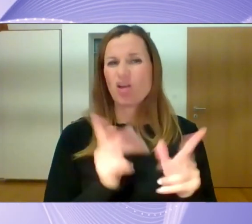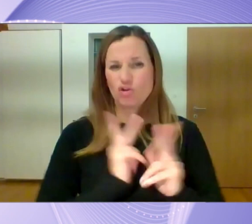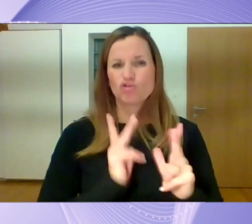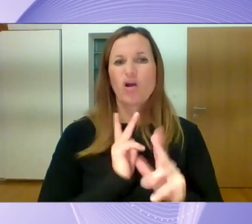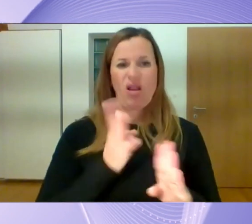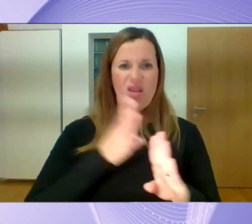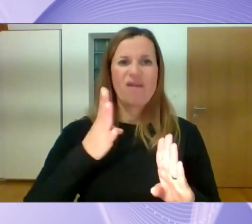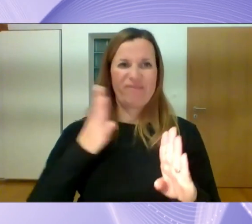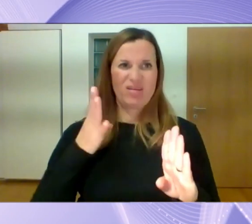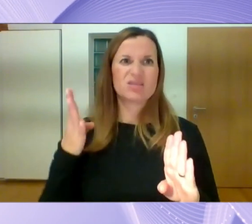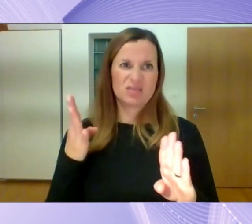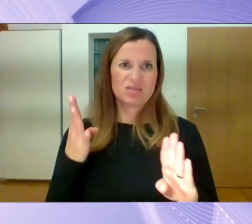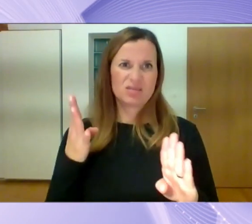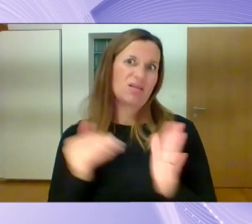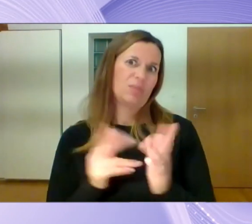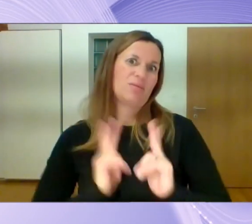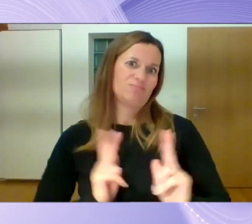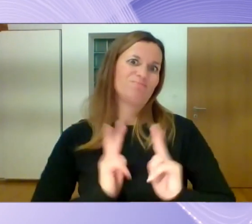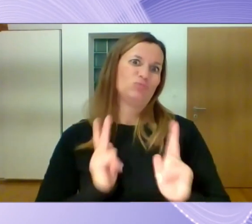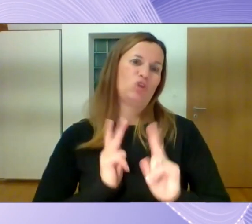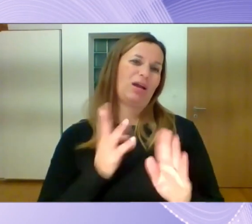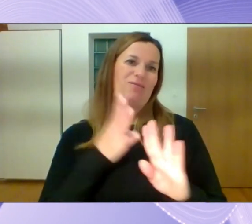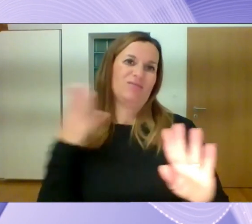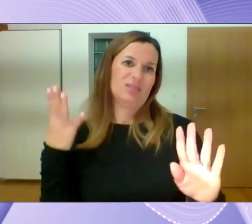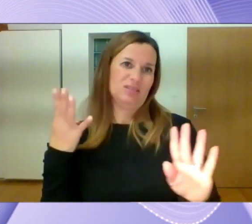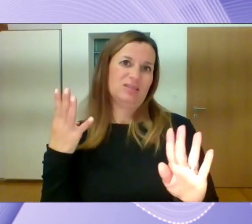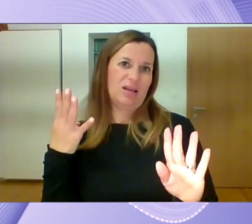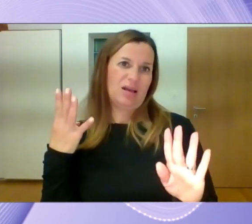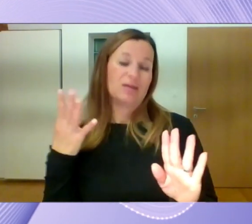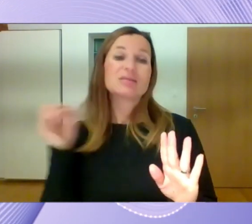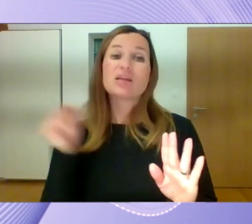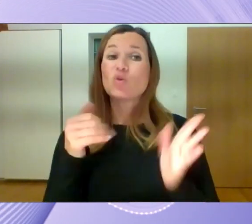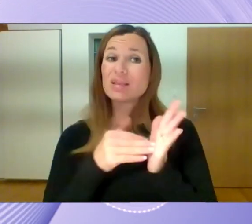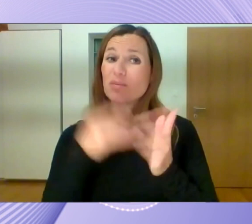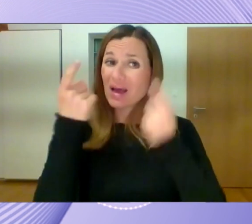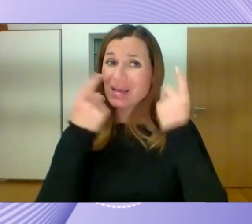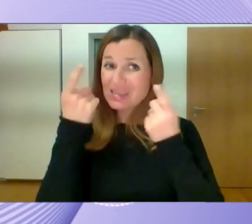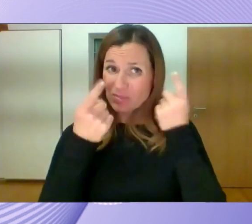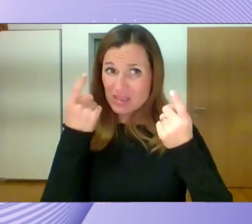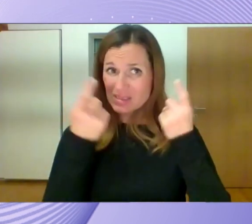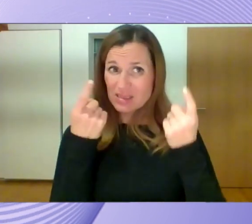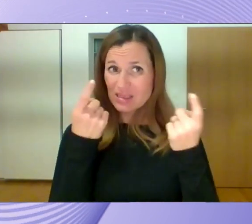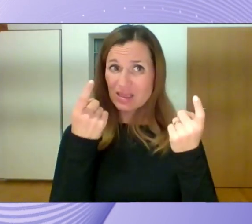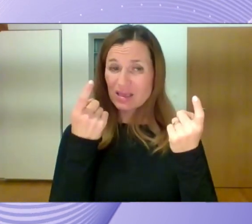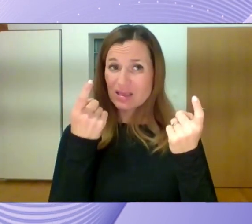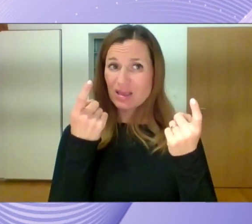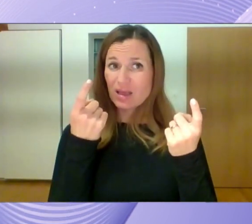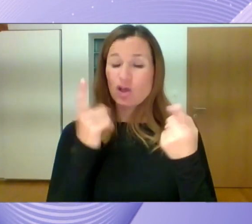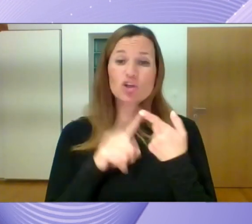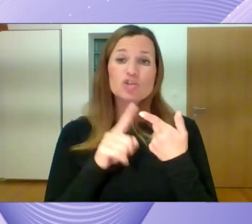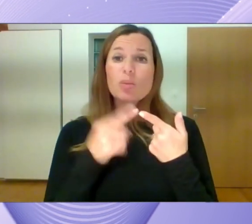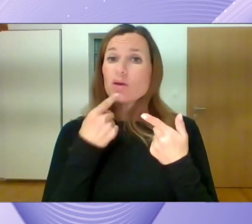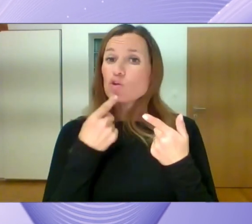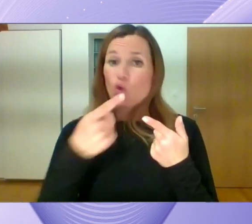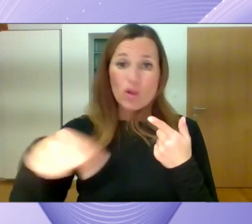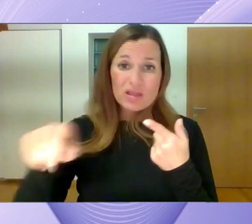oziroma nekaj časa traja, da se to organizira. Tako da razmišljajte o tem, če bi kdorkoli od vas